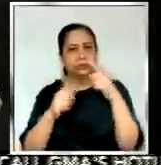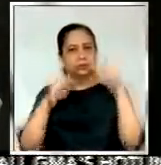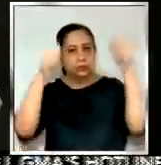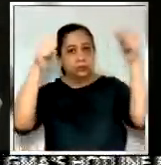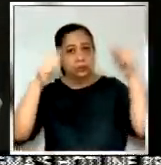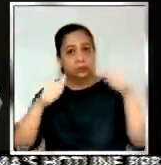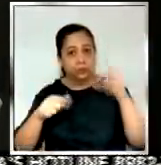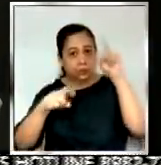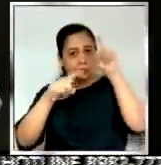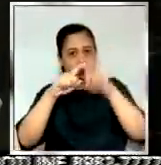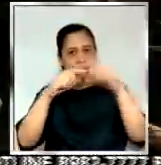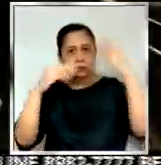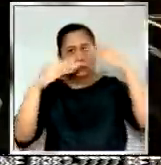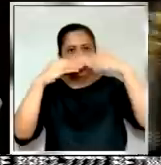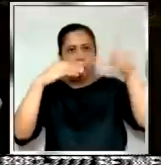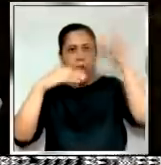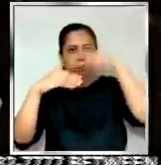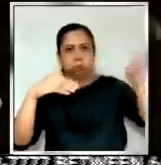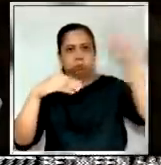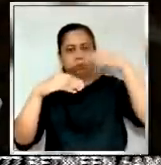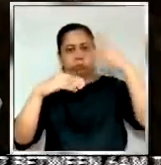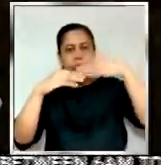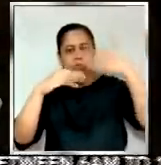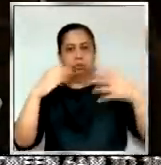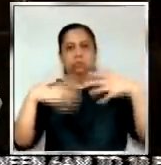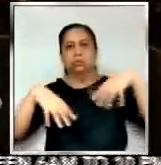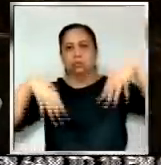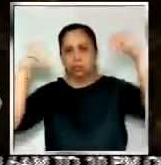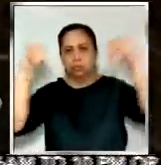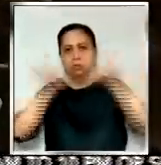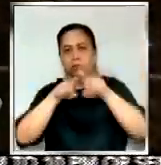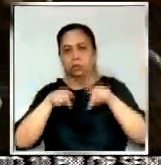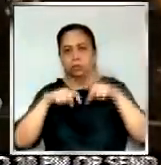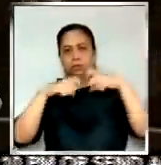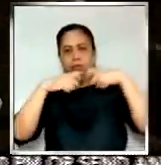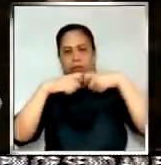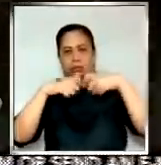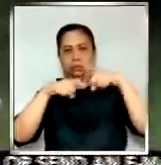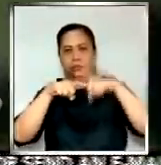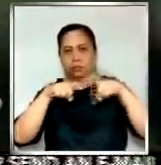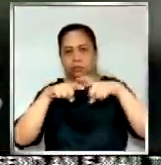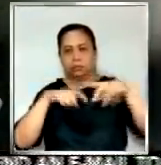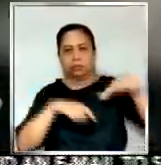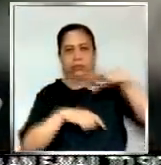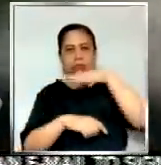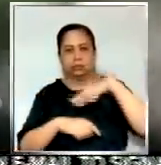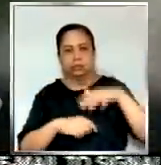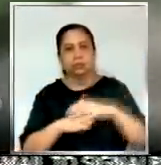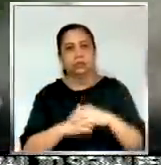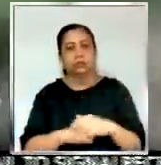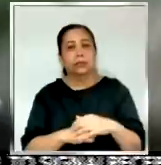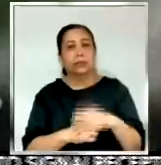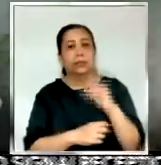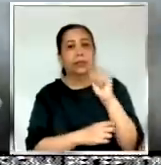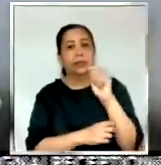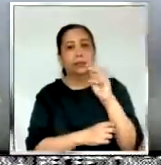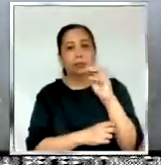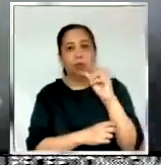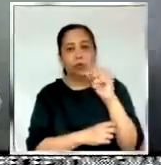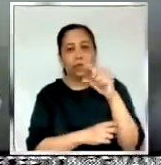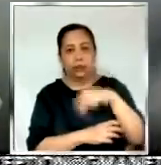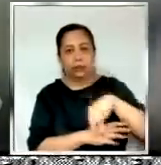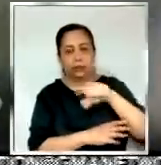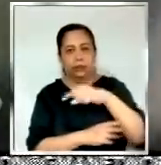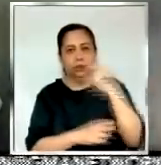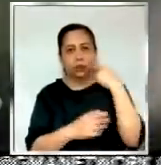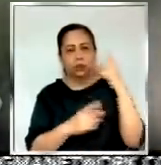halos umikot na. Nawalan din ang supply ng kuryente sa town proper. Sa Timonan, Quezon, makikita naman ang paghampas ng